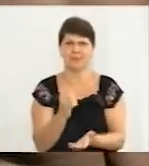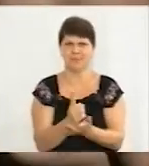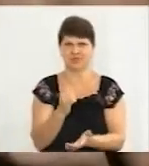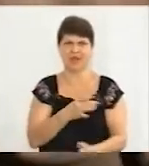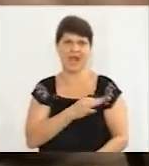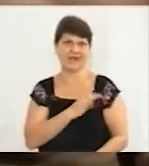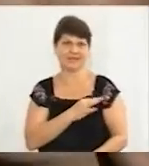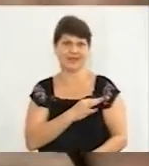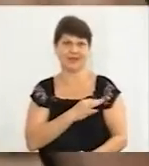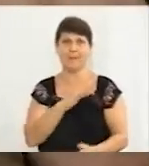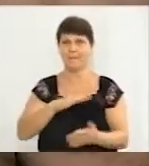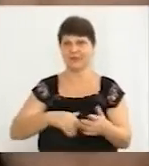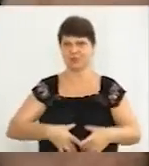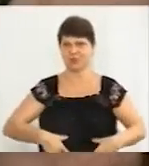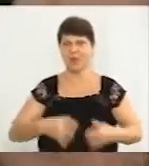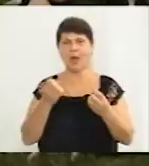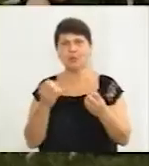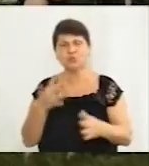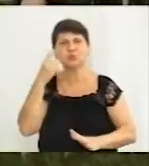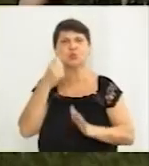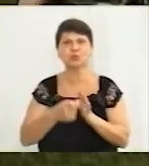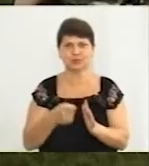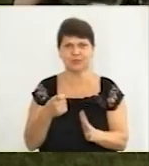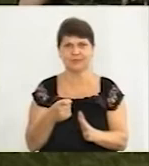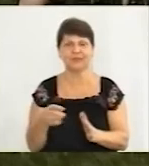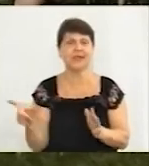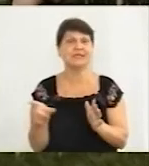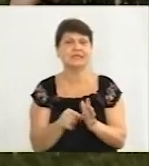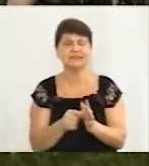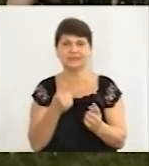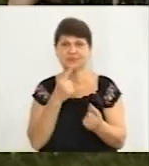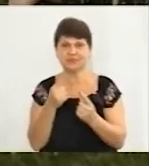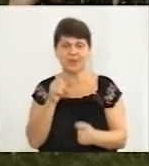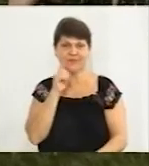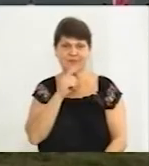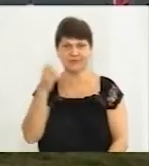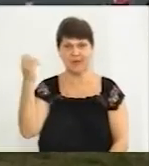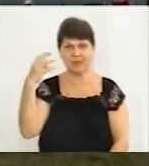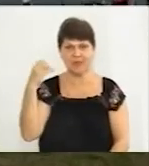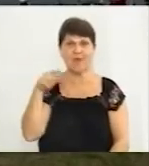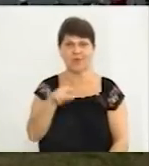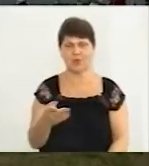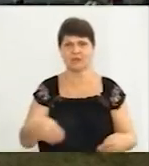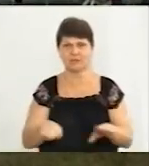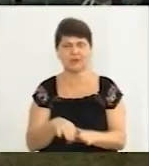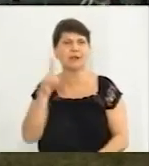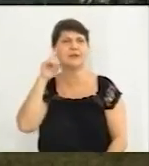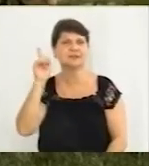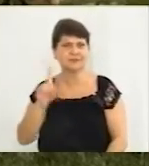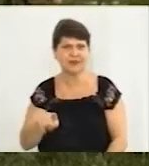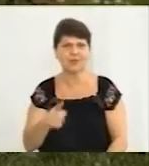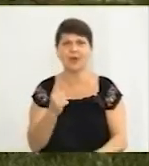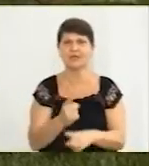розвідку. Навіть без купання, без нічого, просто узнати. Всі, з ким ми спілкувалися на вінницьких пляжах, про те, що вони закриті, знають, як і про